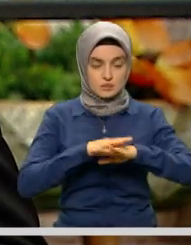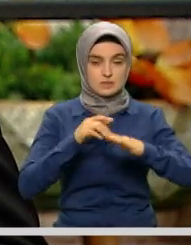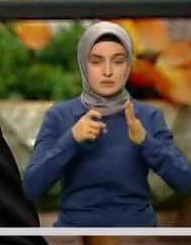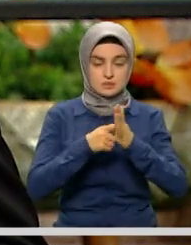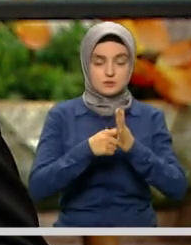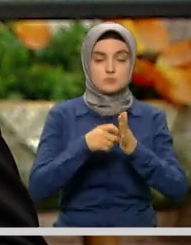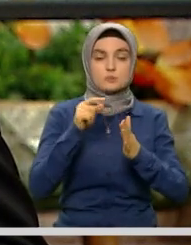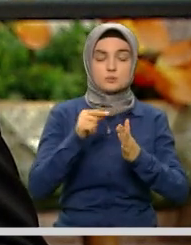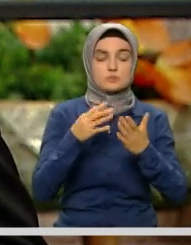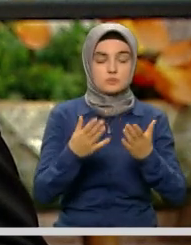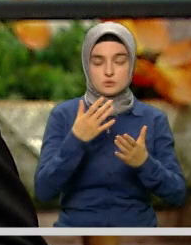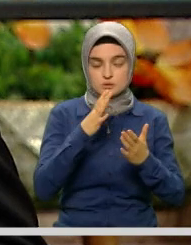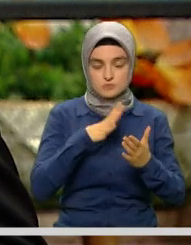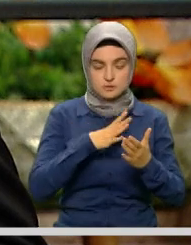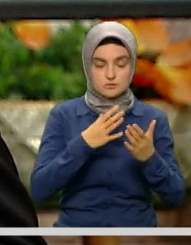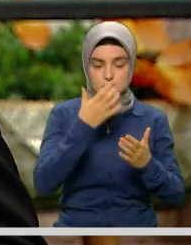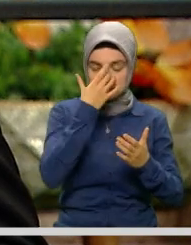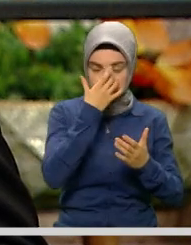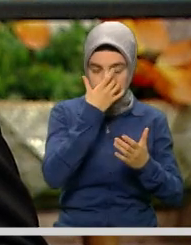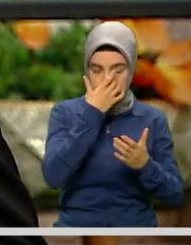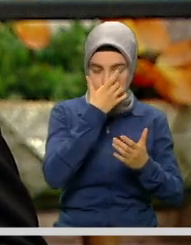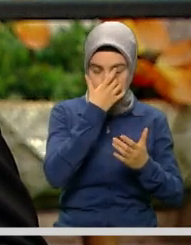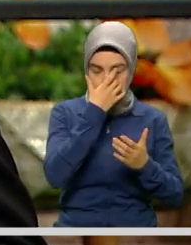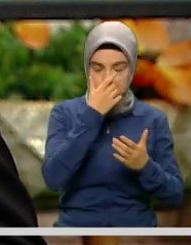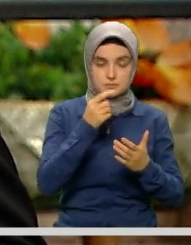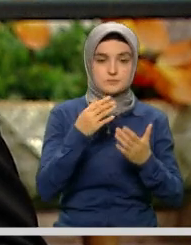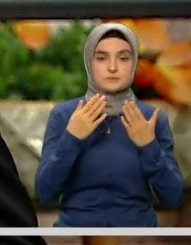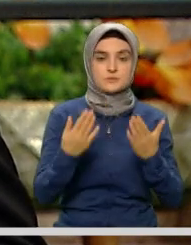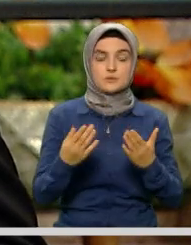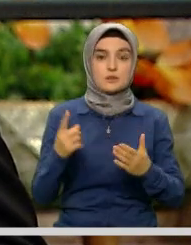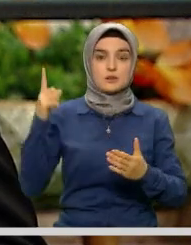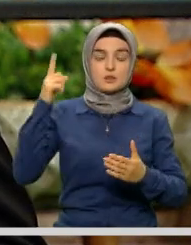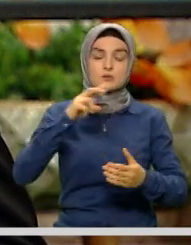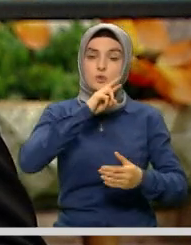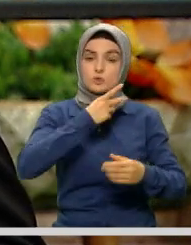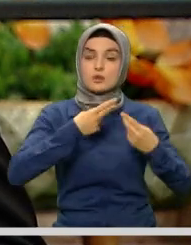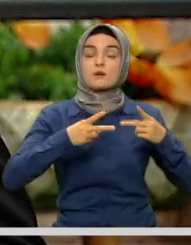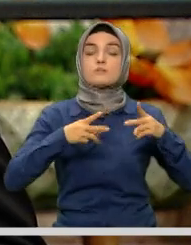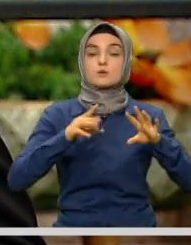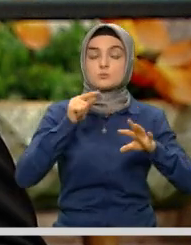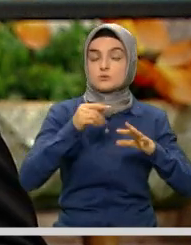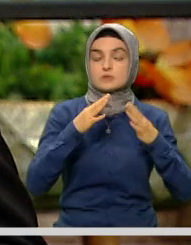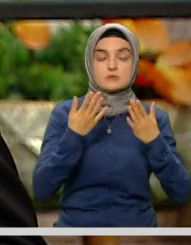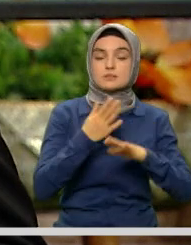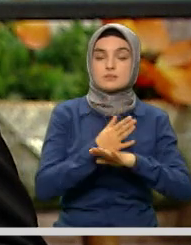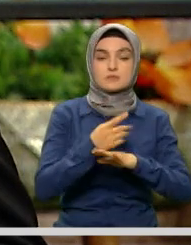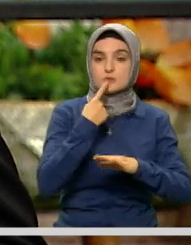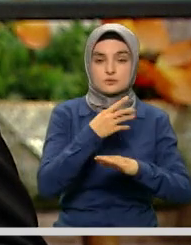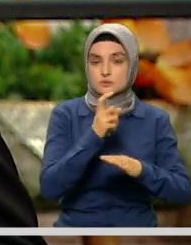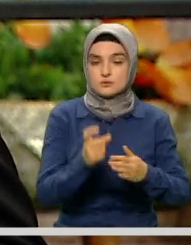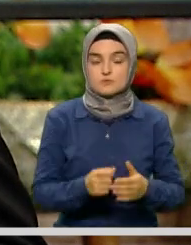bunları sıfatı, bunları koyduğumuzda eğer Allah günahları affetmeyecekse bunları niye zikretsin?